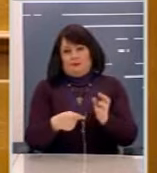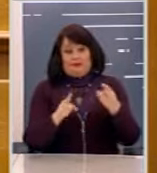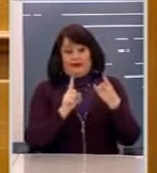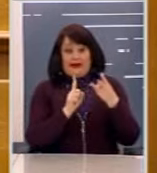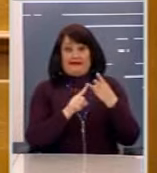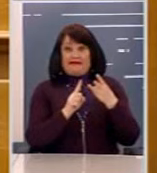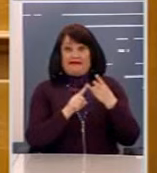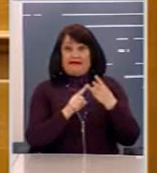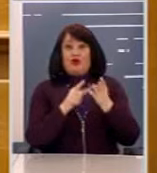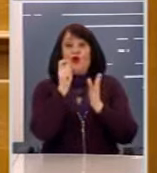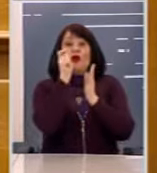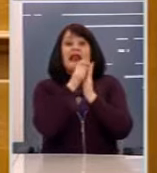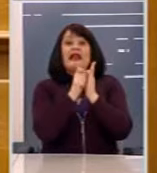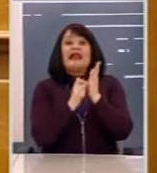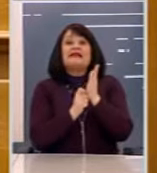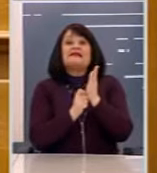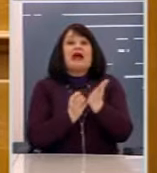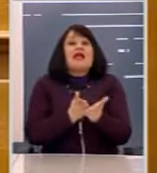λίστα χειρουργείου.